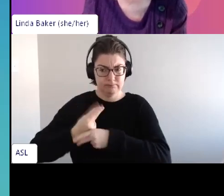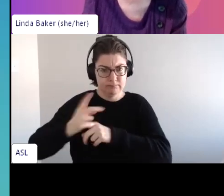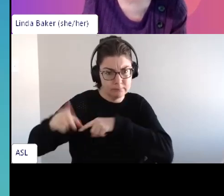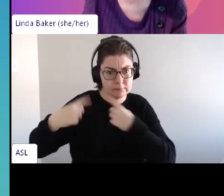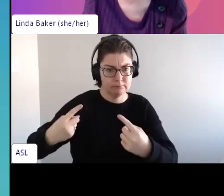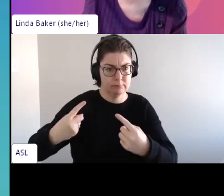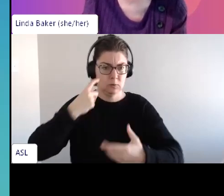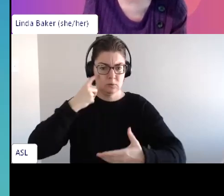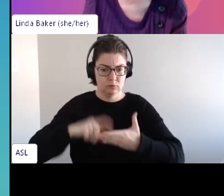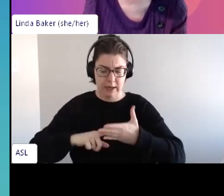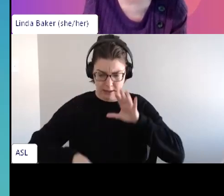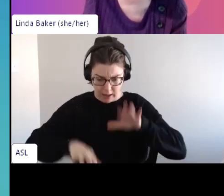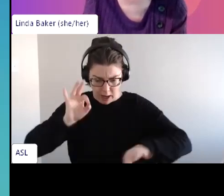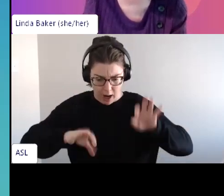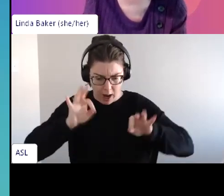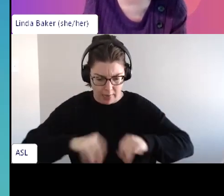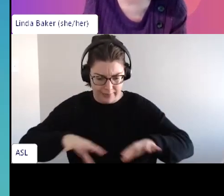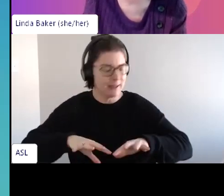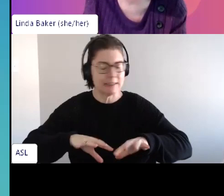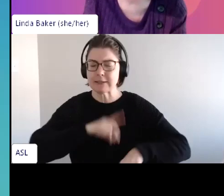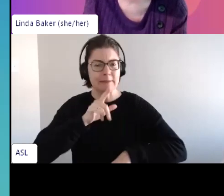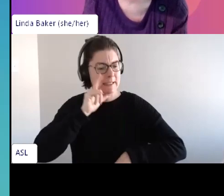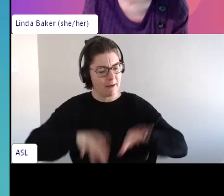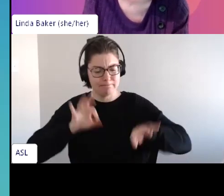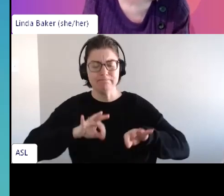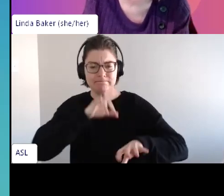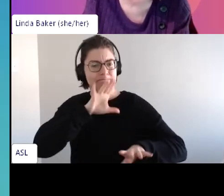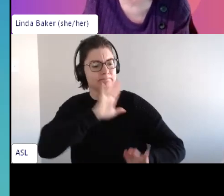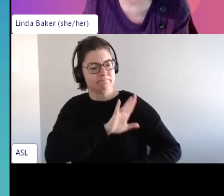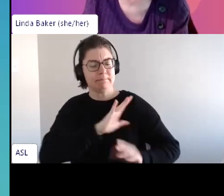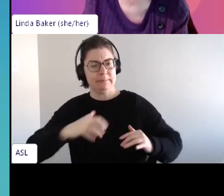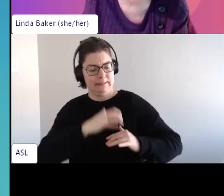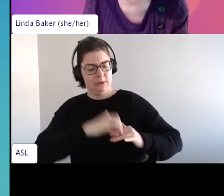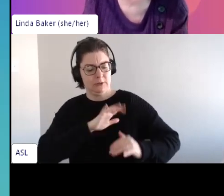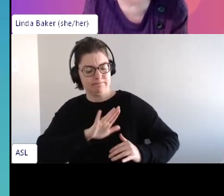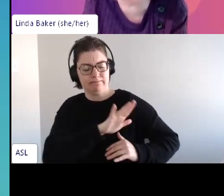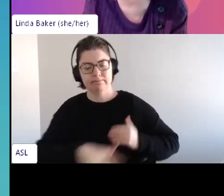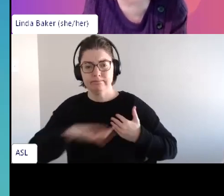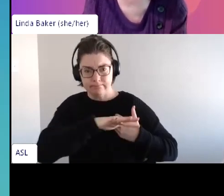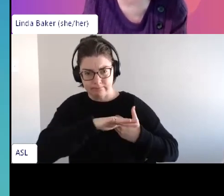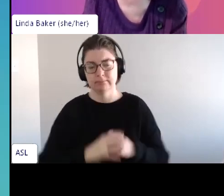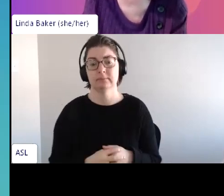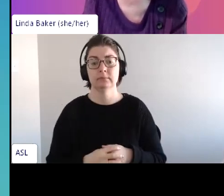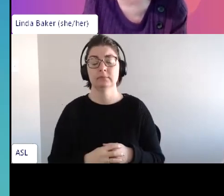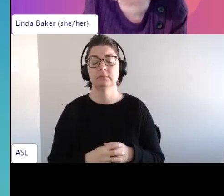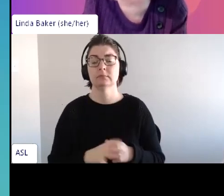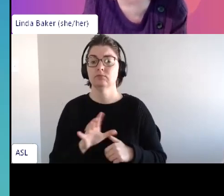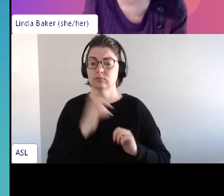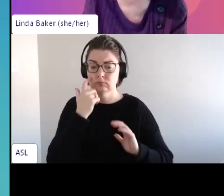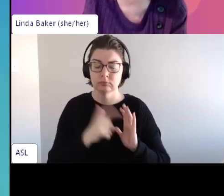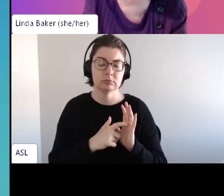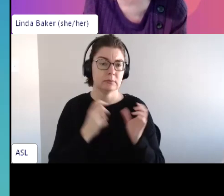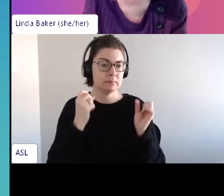doctrines de la découverte et pour reconnaître les territoires autochtones et la souveraineté autochtone nous reconnaissons aussi que